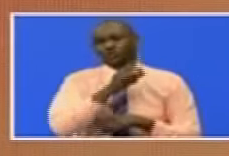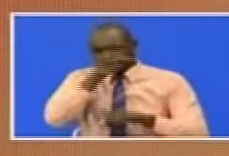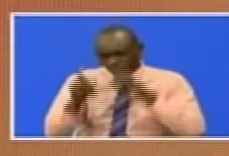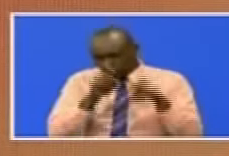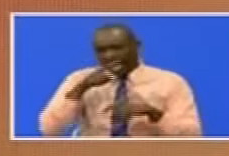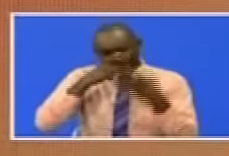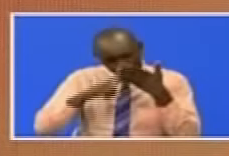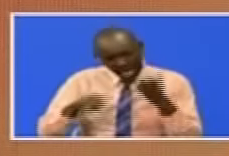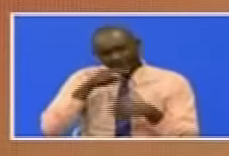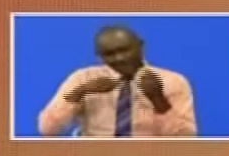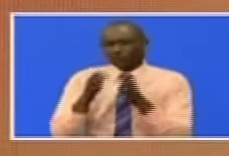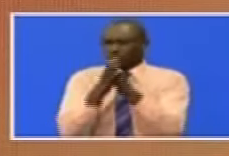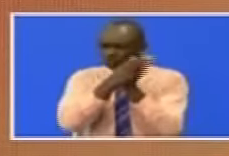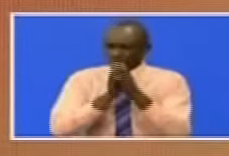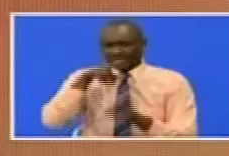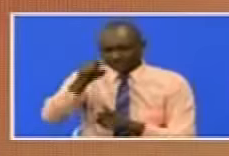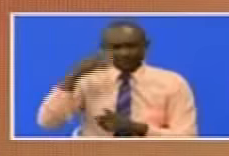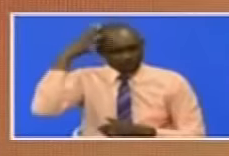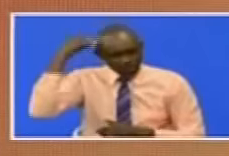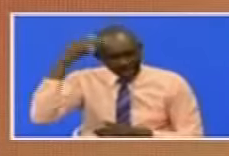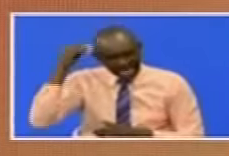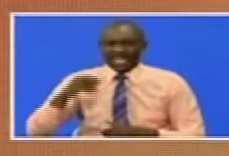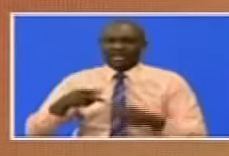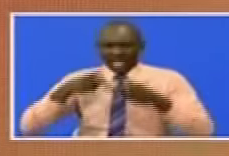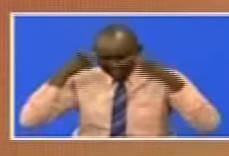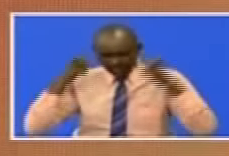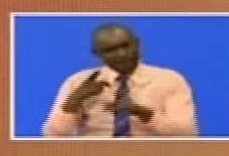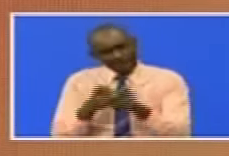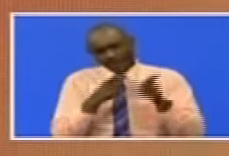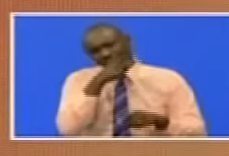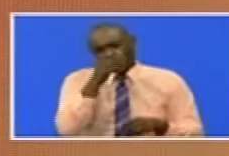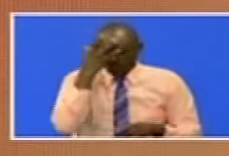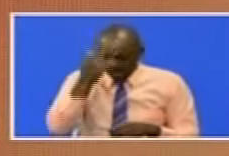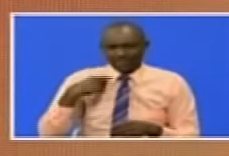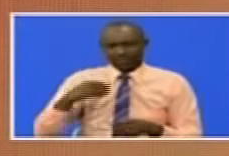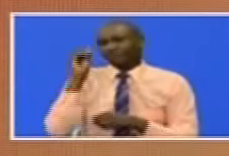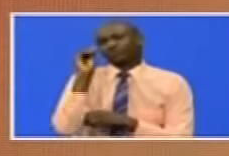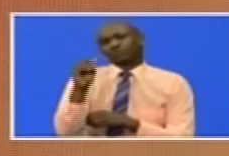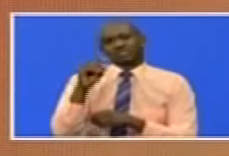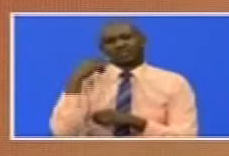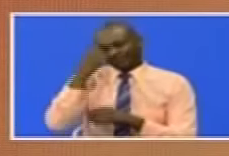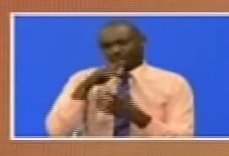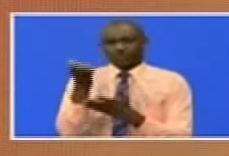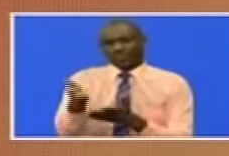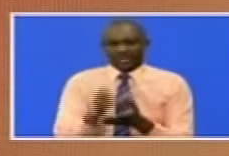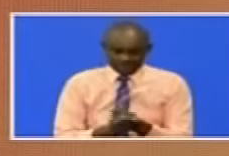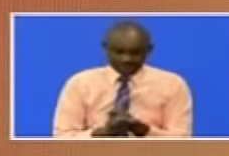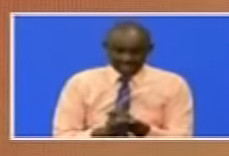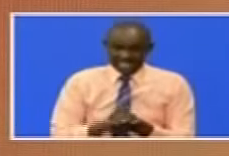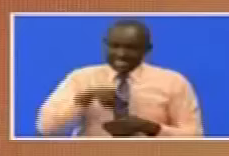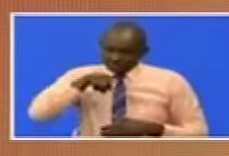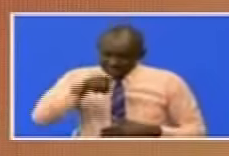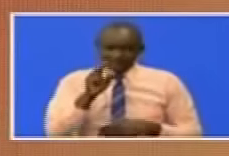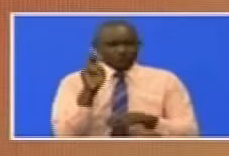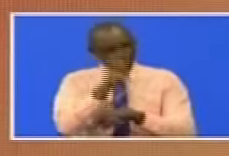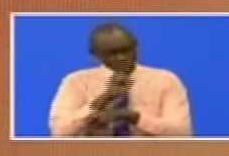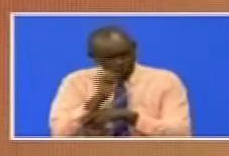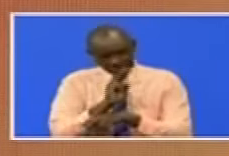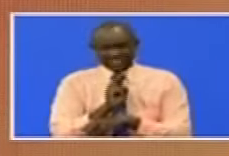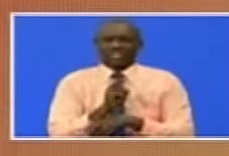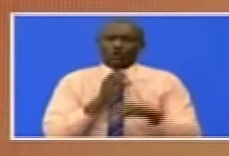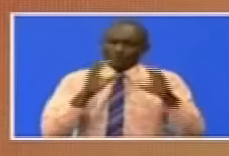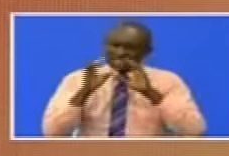kuhusu kuandika kuhusu matukio yaliyojiri katika kambi ya El Ade huko Somalia. Yasin aliyekamatwa kwa tuhuma za kutumia vibaya vifaa